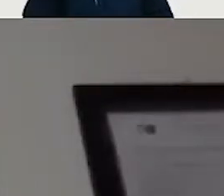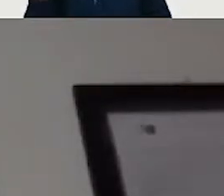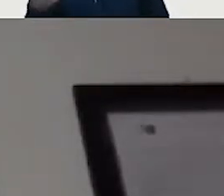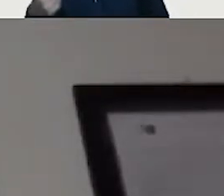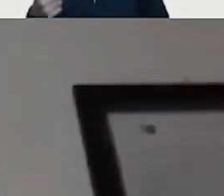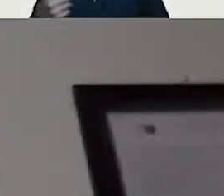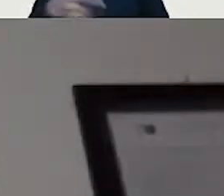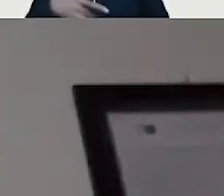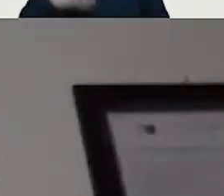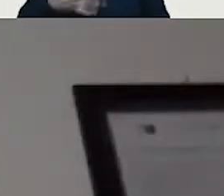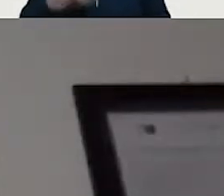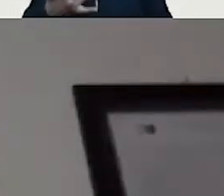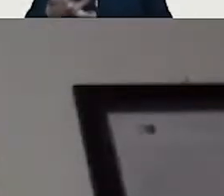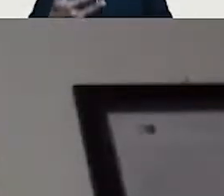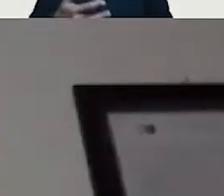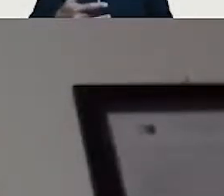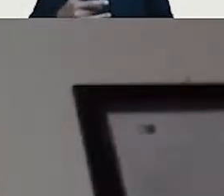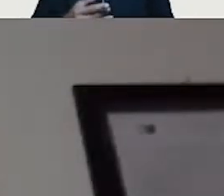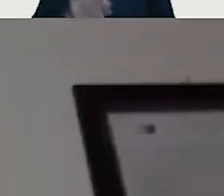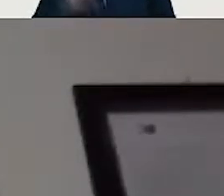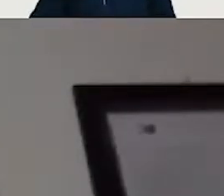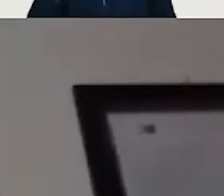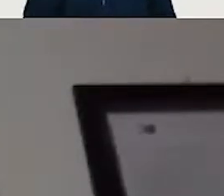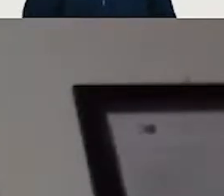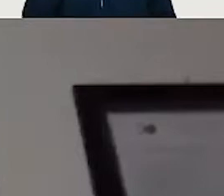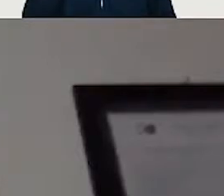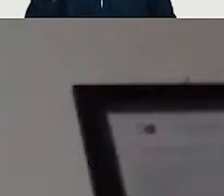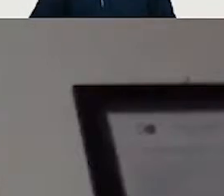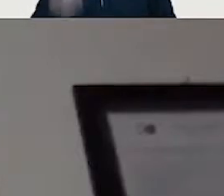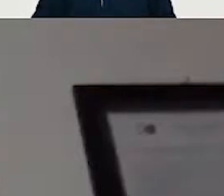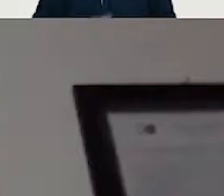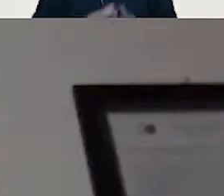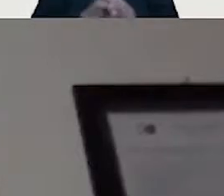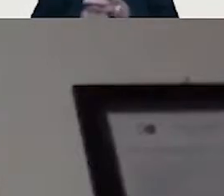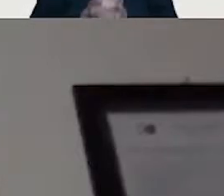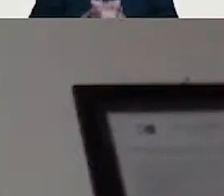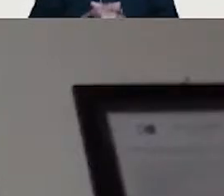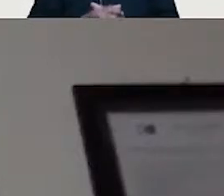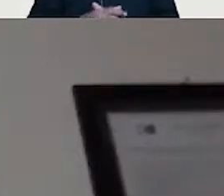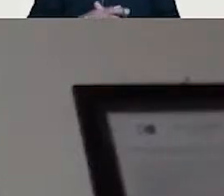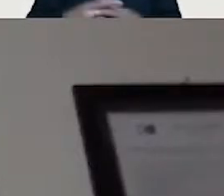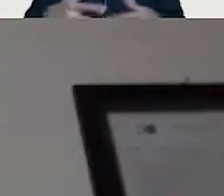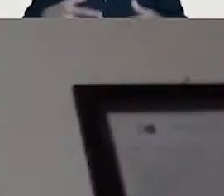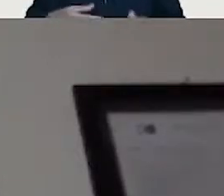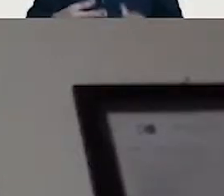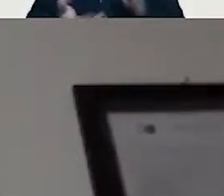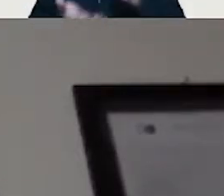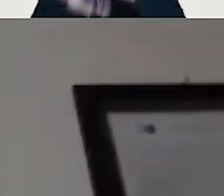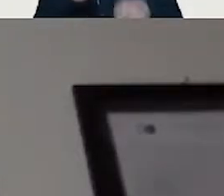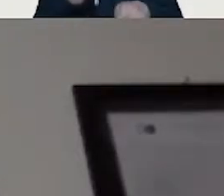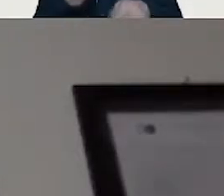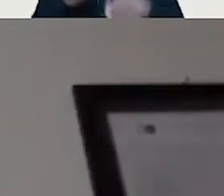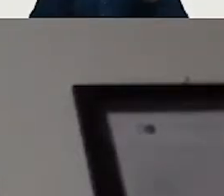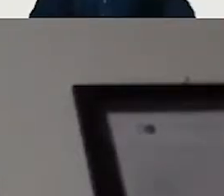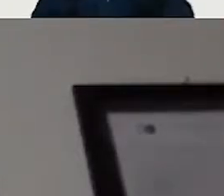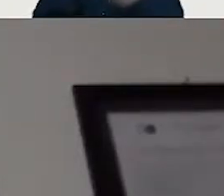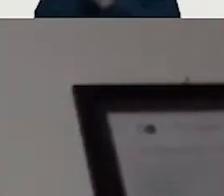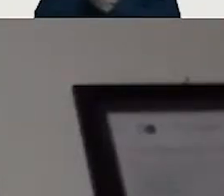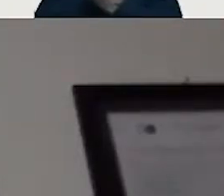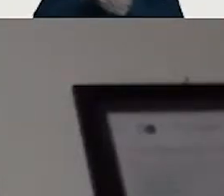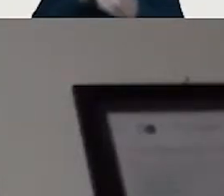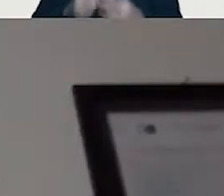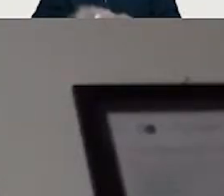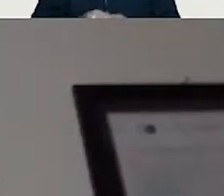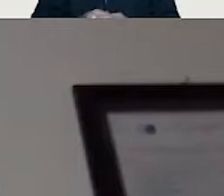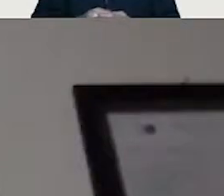rasakan itu pada malam hari ini nah Kami boleh kembali bertemu di dalam lanjutan